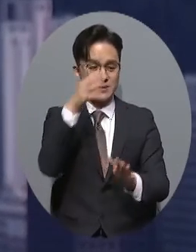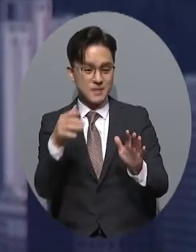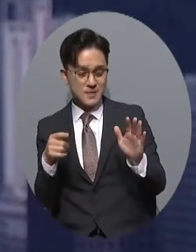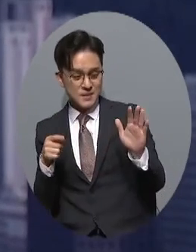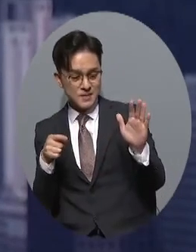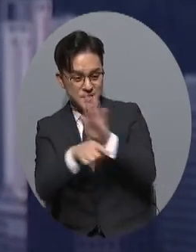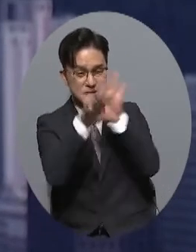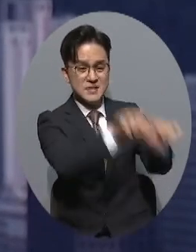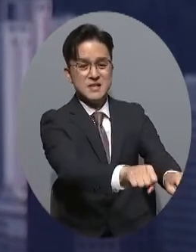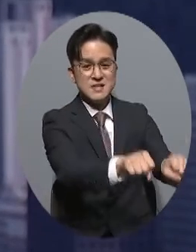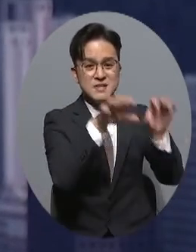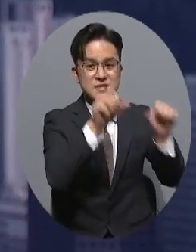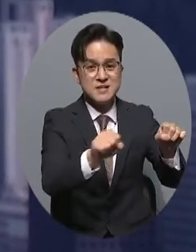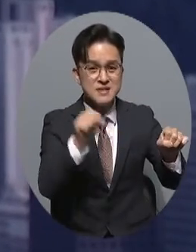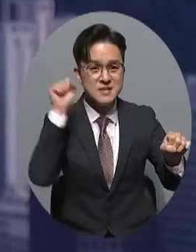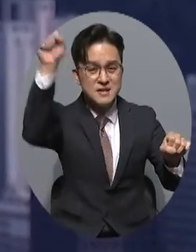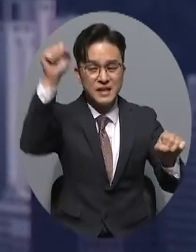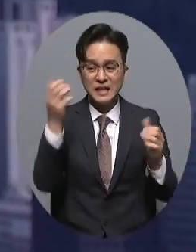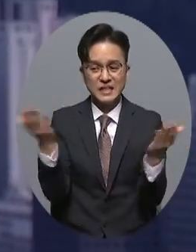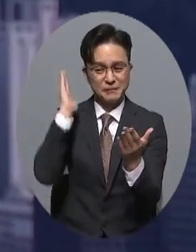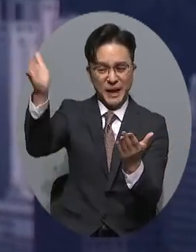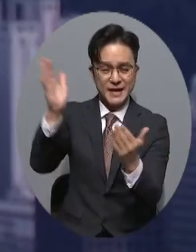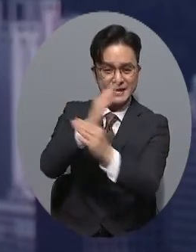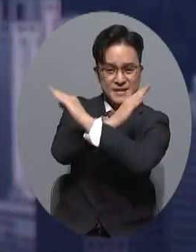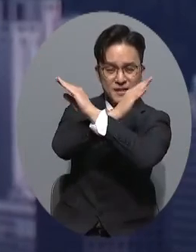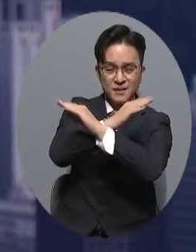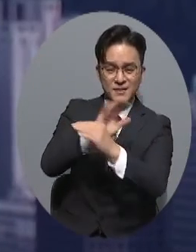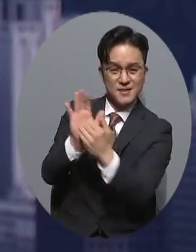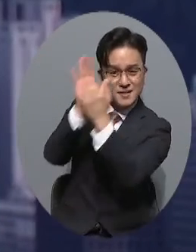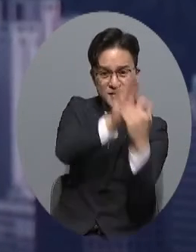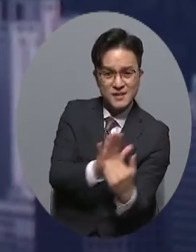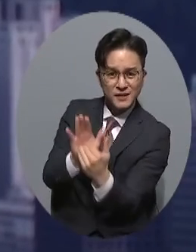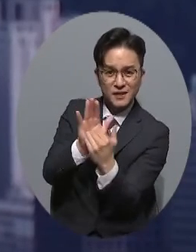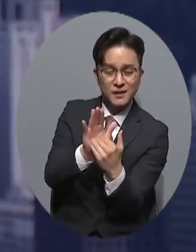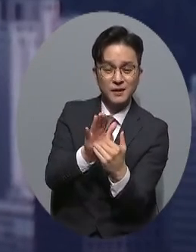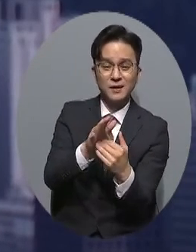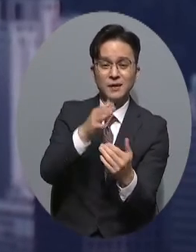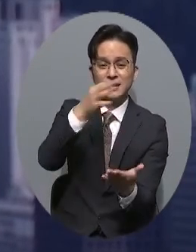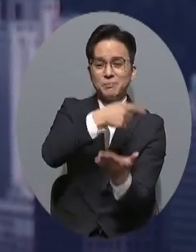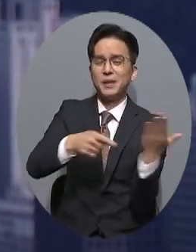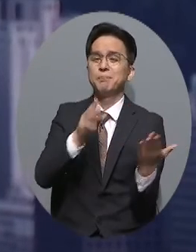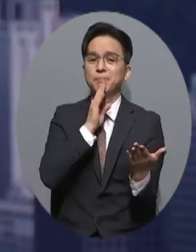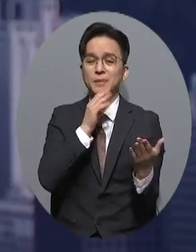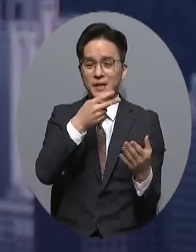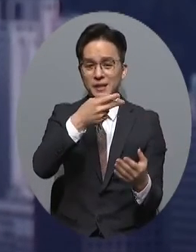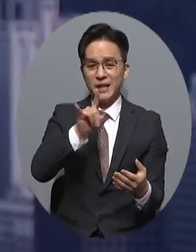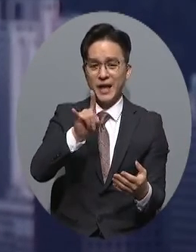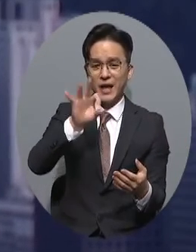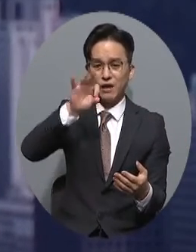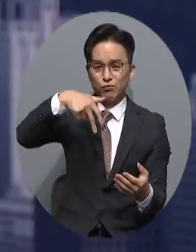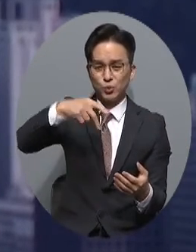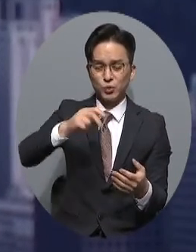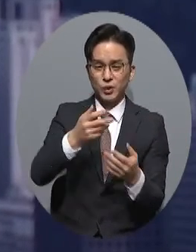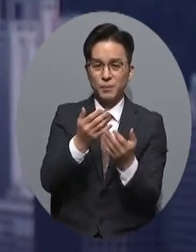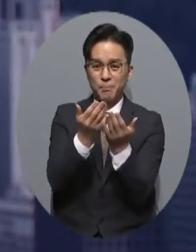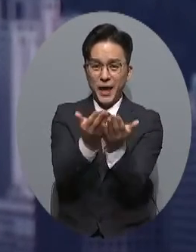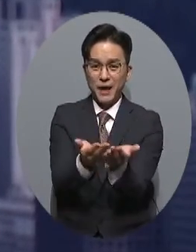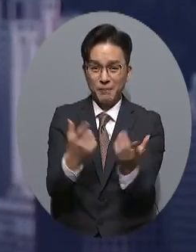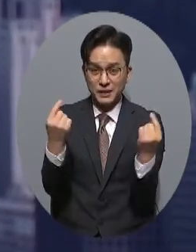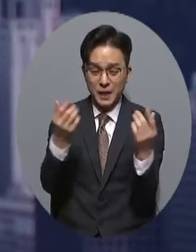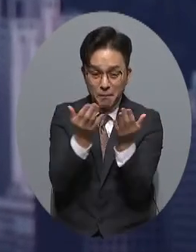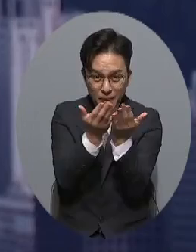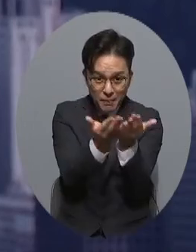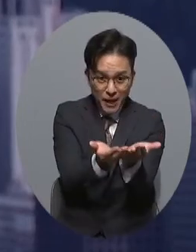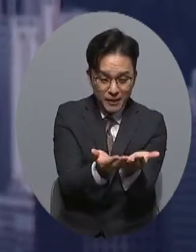근무에 참여하지 않는다는 것은 필연적으로 손해가 도출될 수밖에 없습니다 왜냐면 대우조선해양 같은 경우에도 건조를 할 수 있는 선박이